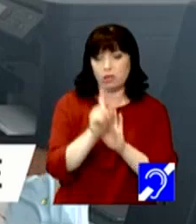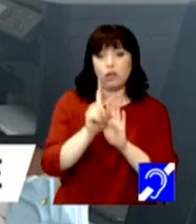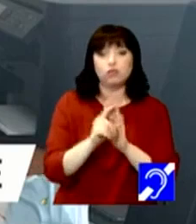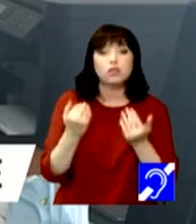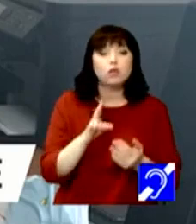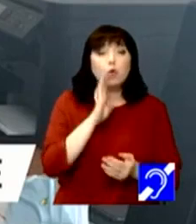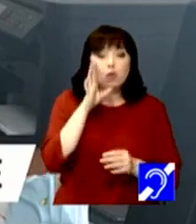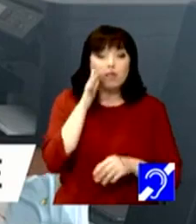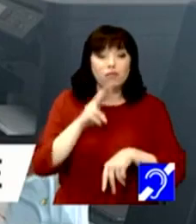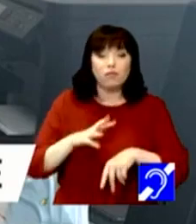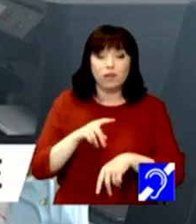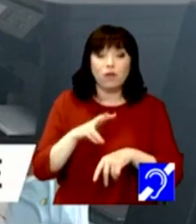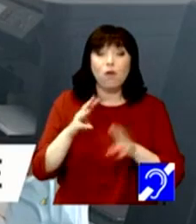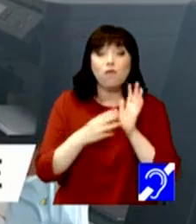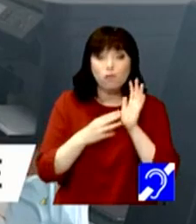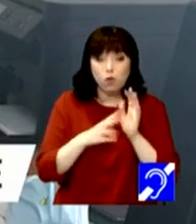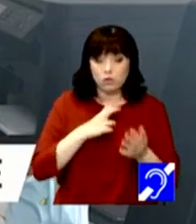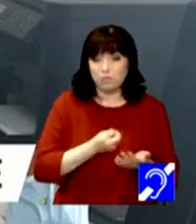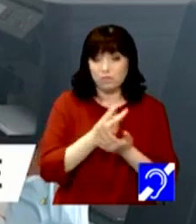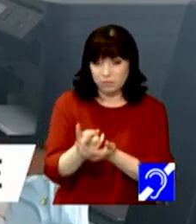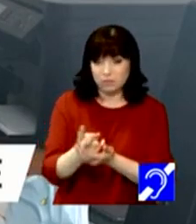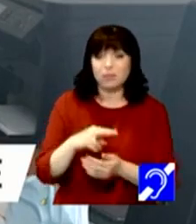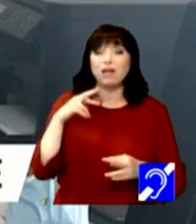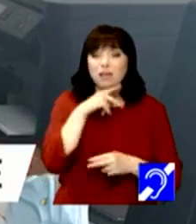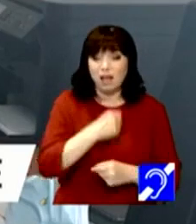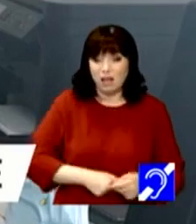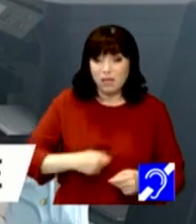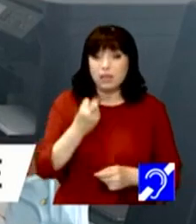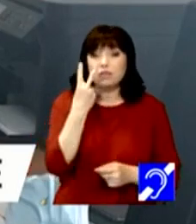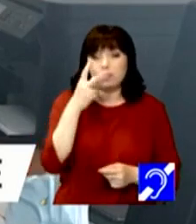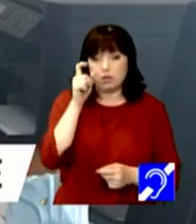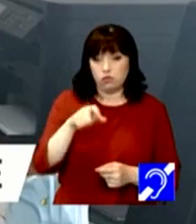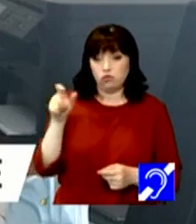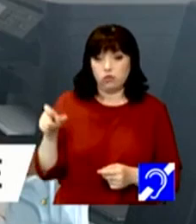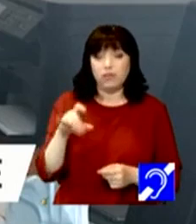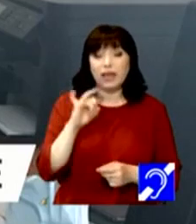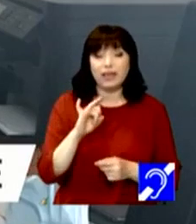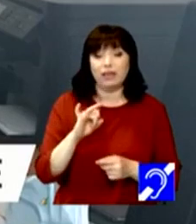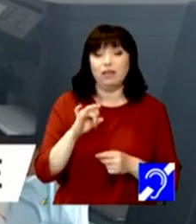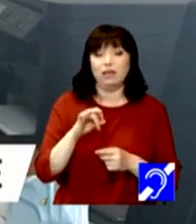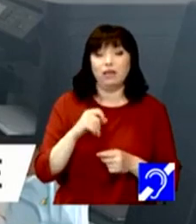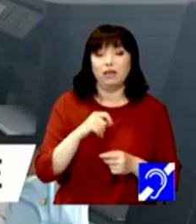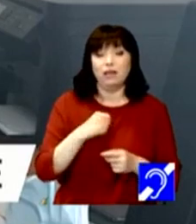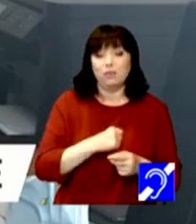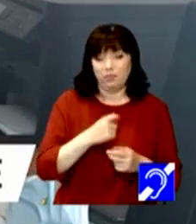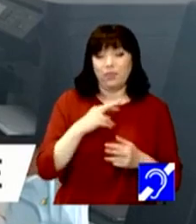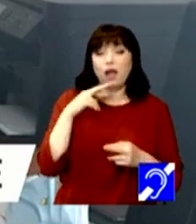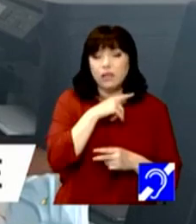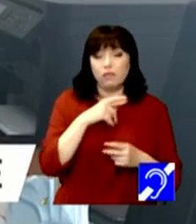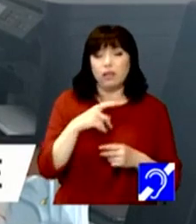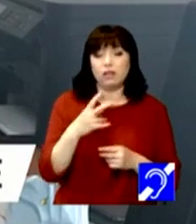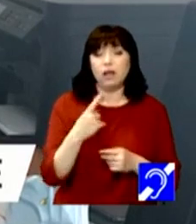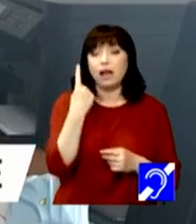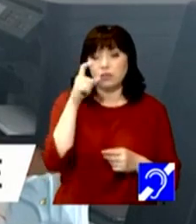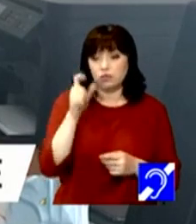Astăzi dimineață, la ora 8, erau internați cu toxii infecție alimentară 12 pacienți și cu infecție intestinală un pacient.